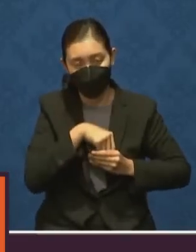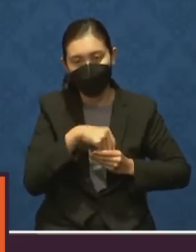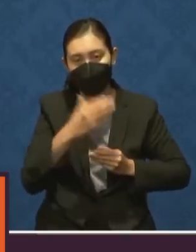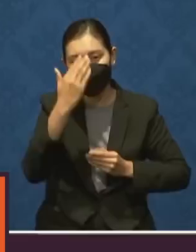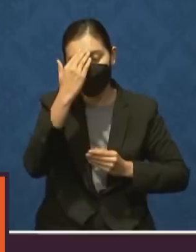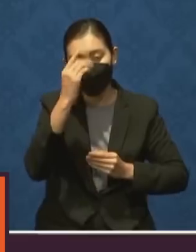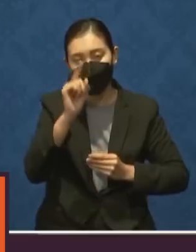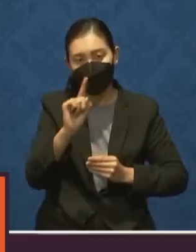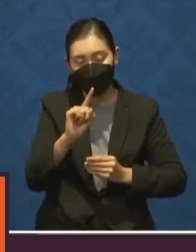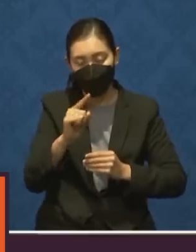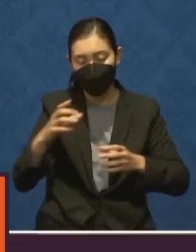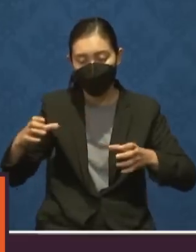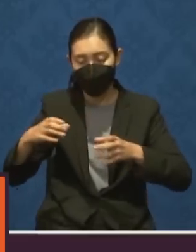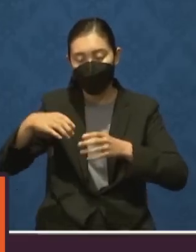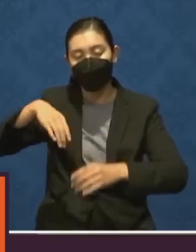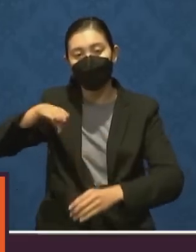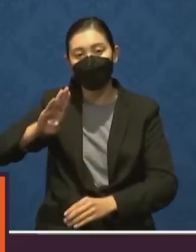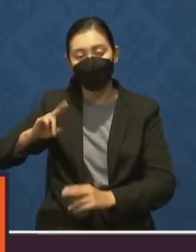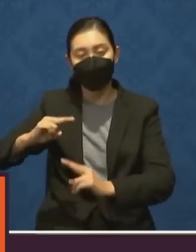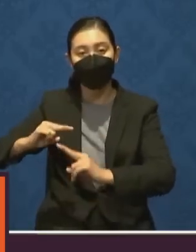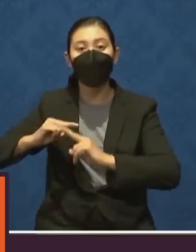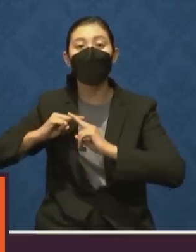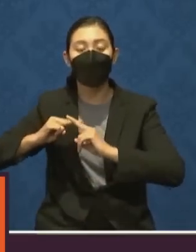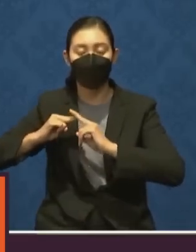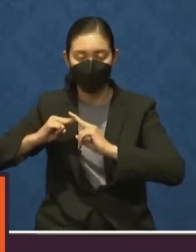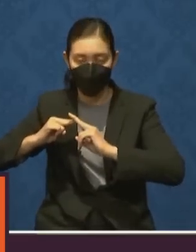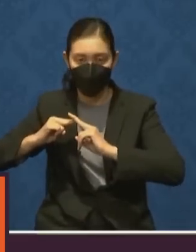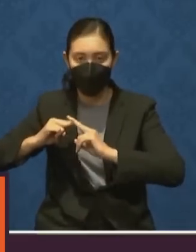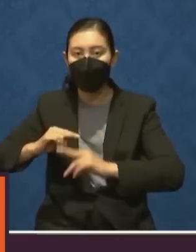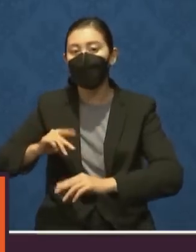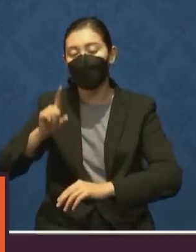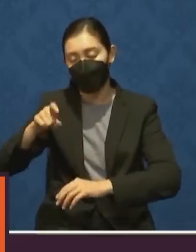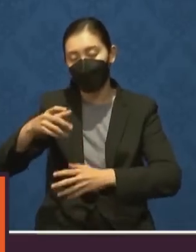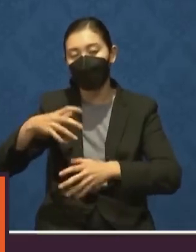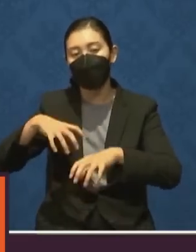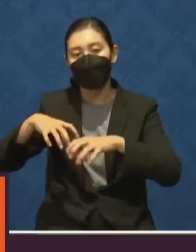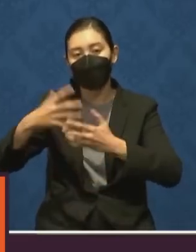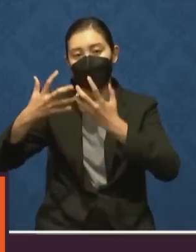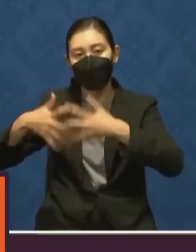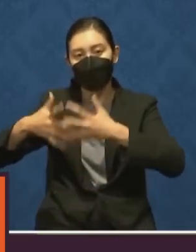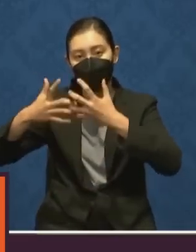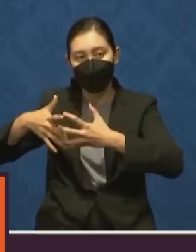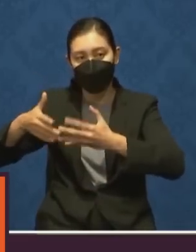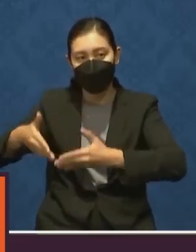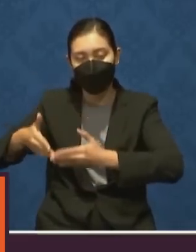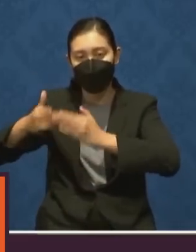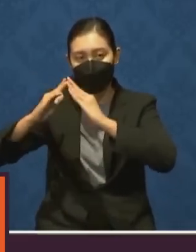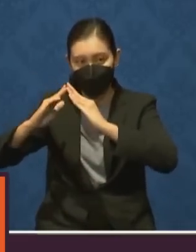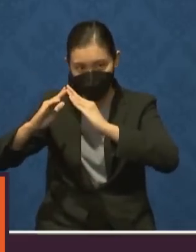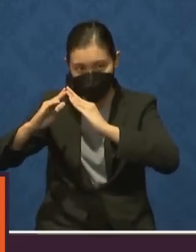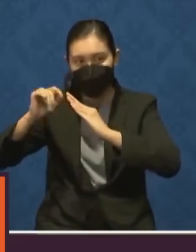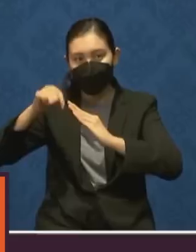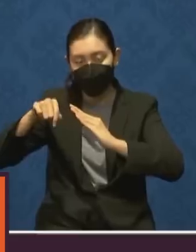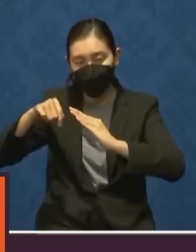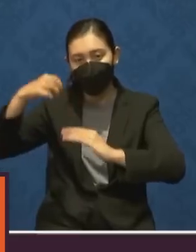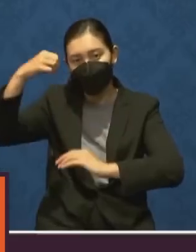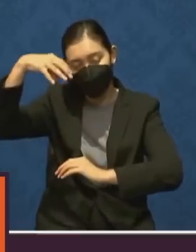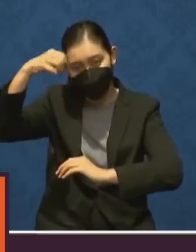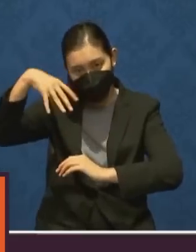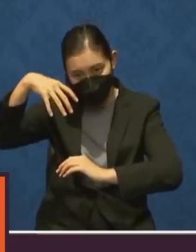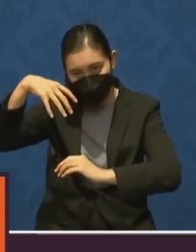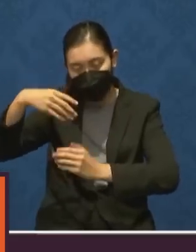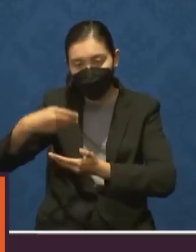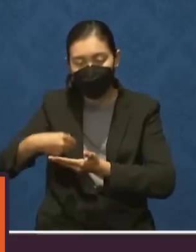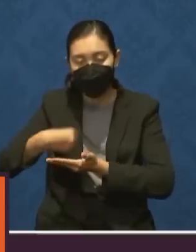เขาสร้างโไฟฟาเสร็ขอเพีงใหมโงไฟฟ้าที่พร้อมเดินเครื่องการไฟฟาฝายผลิตก็ตองจ่าย